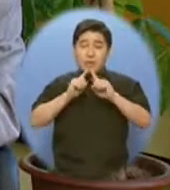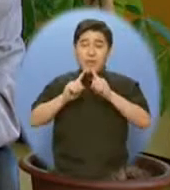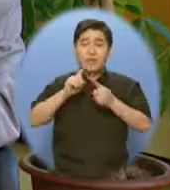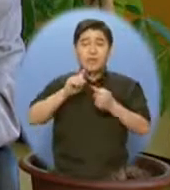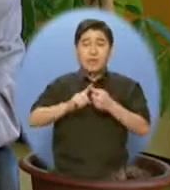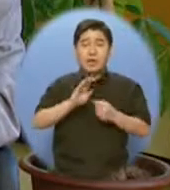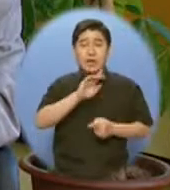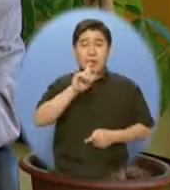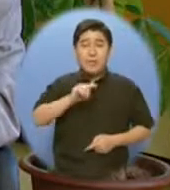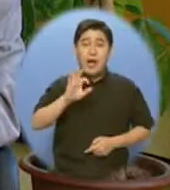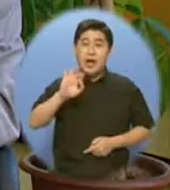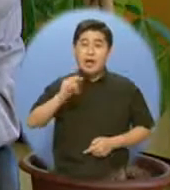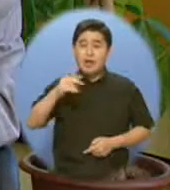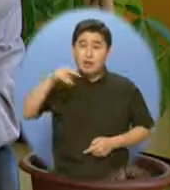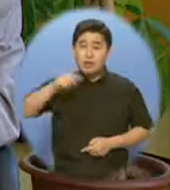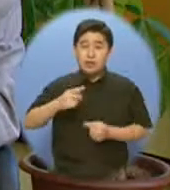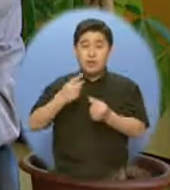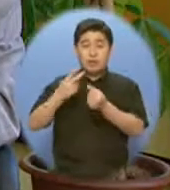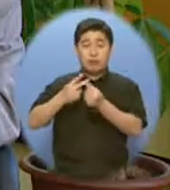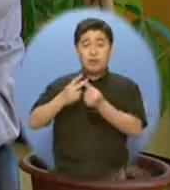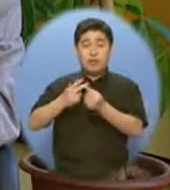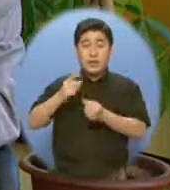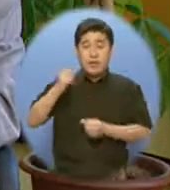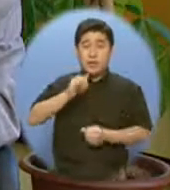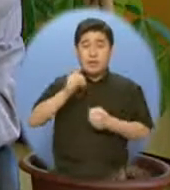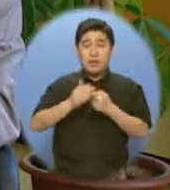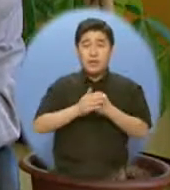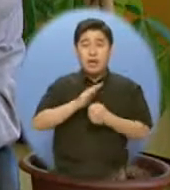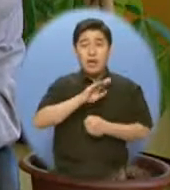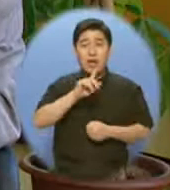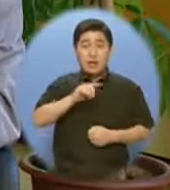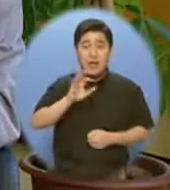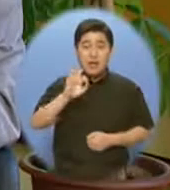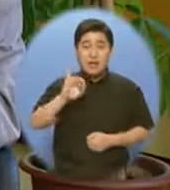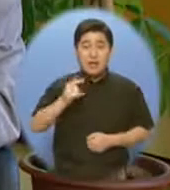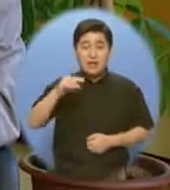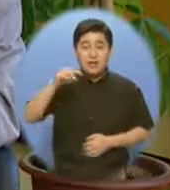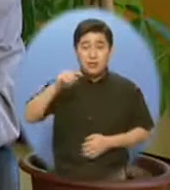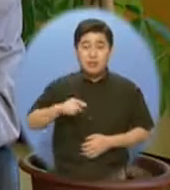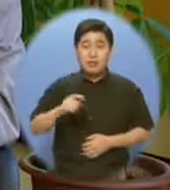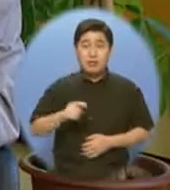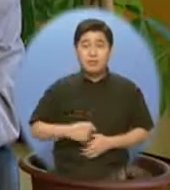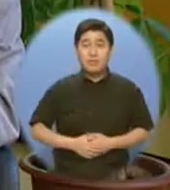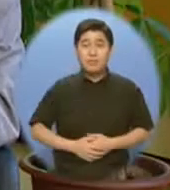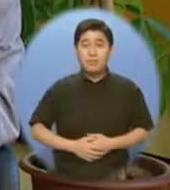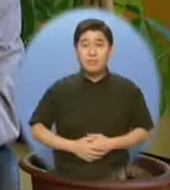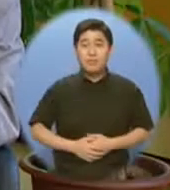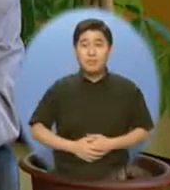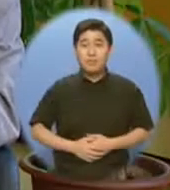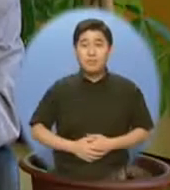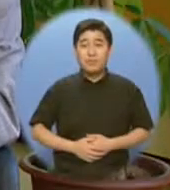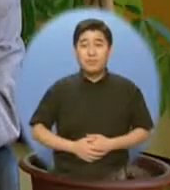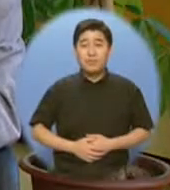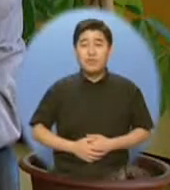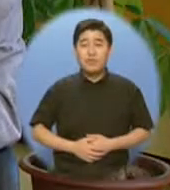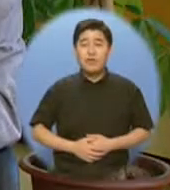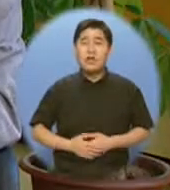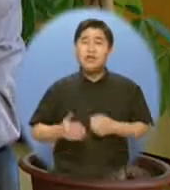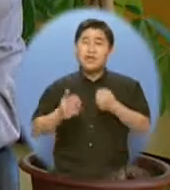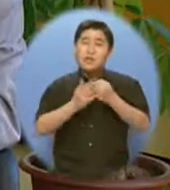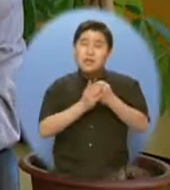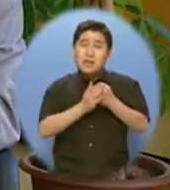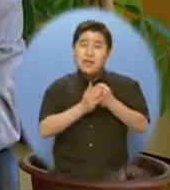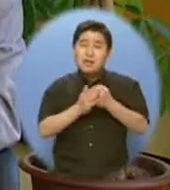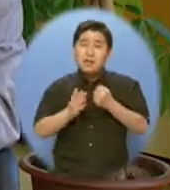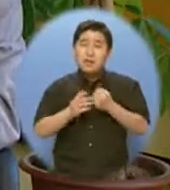박인수는 두 번째 음절이 있기 때문에 비땅 땅이라는 것은 강한 거고 디는 약한 거를 뜻합니다. 그래서